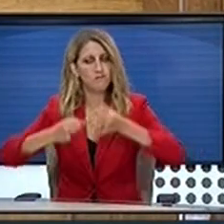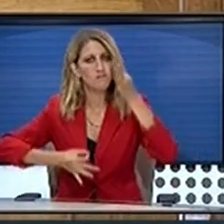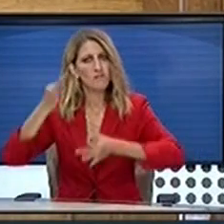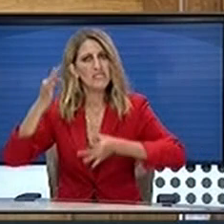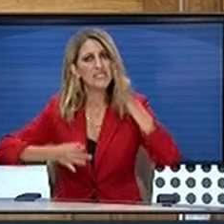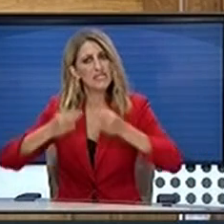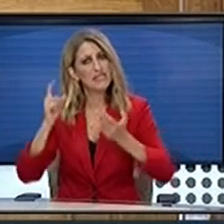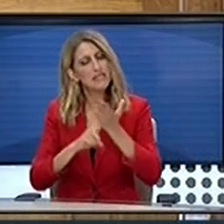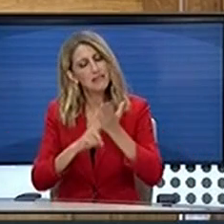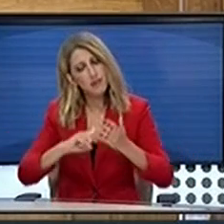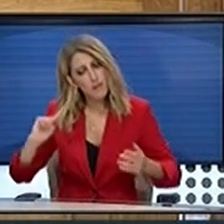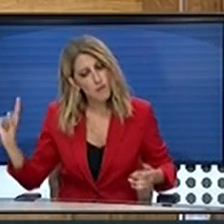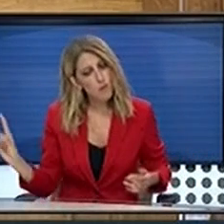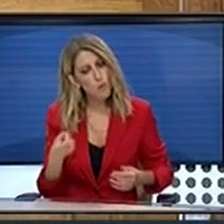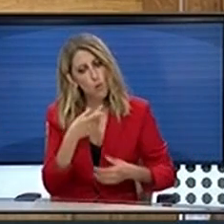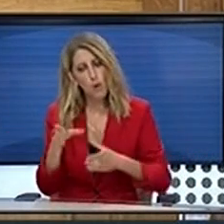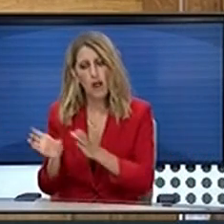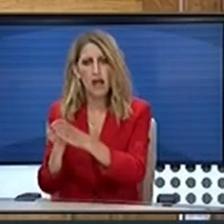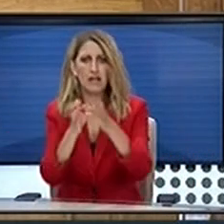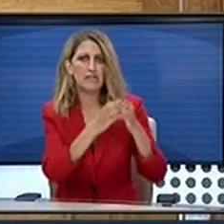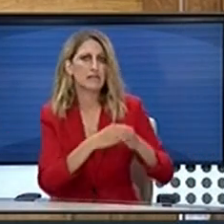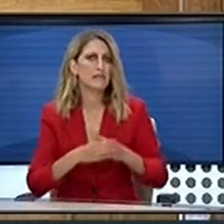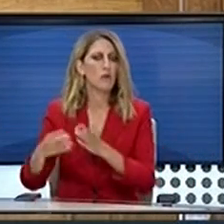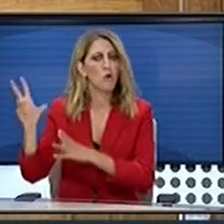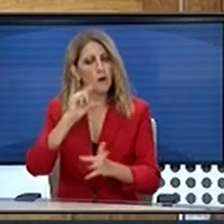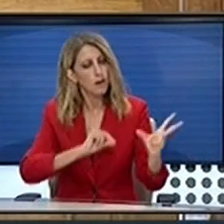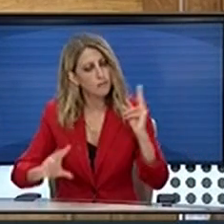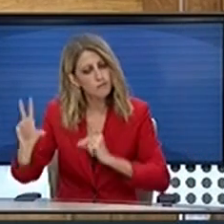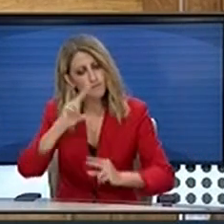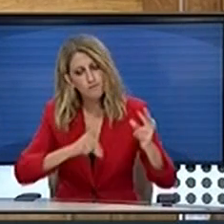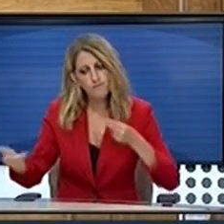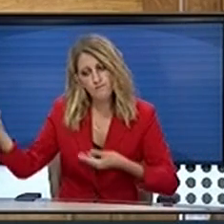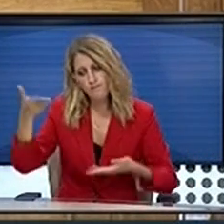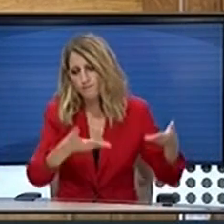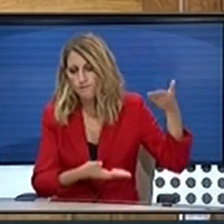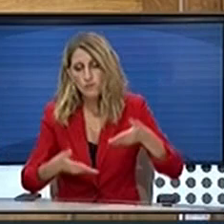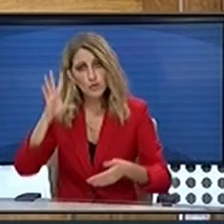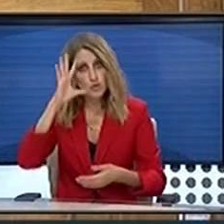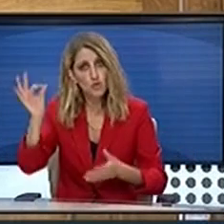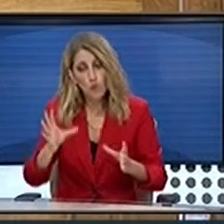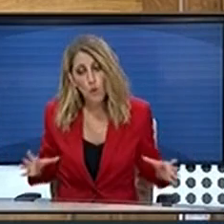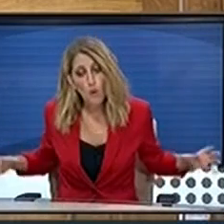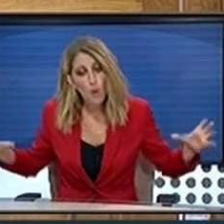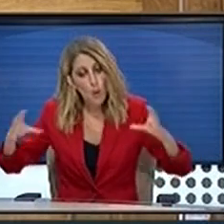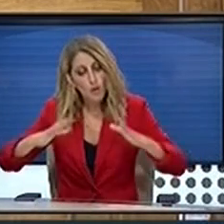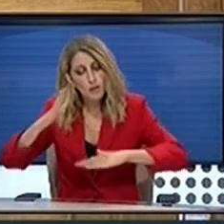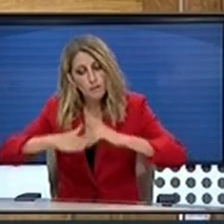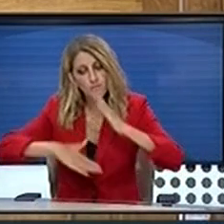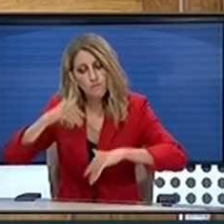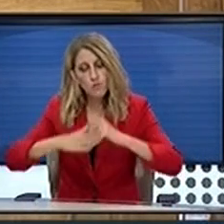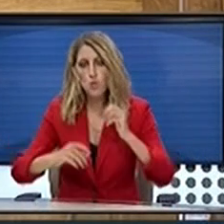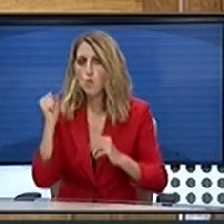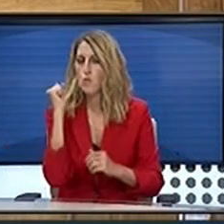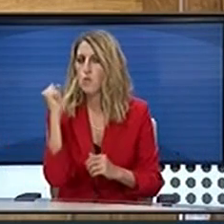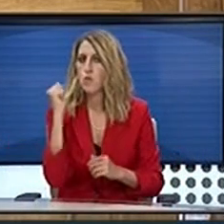θεωρώ ότι μπορεί να οικοδομήσει μια σύγχρονη, δημοκρατική, αποτελεσματική εθνική υπηρεσία πληροφοριών. Απέναντι στα κενά τα